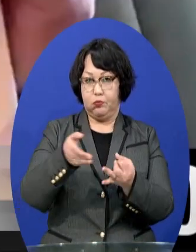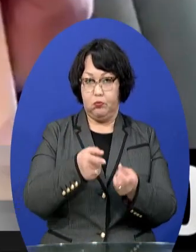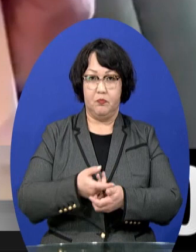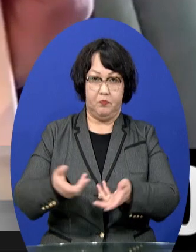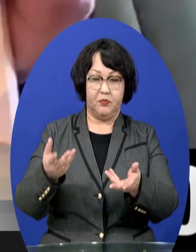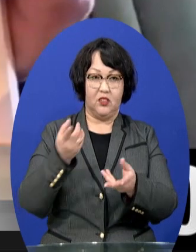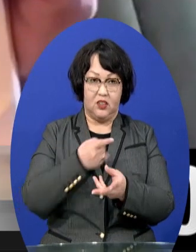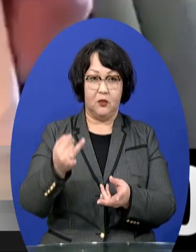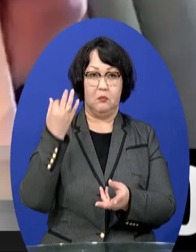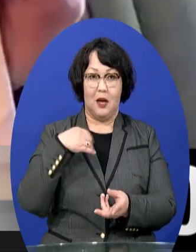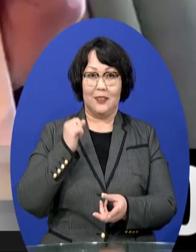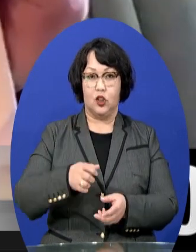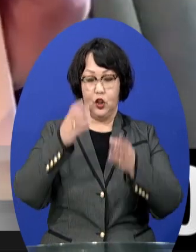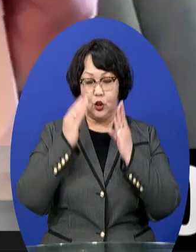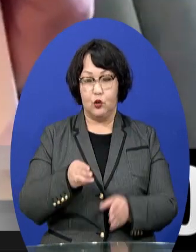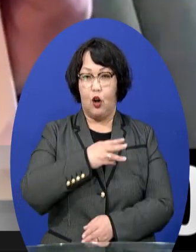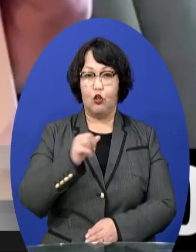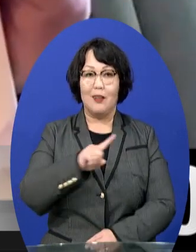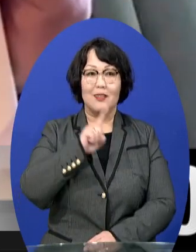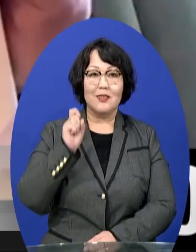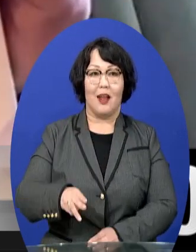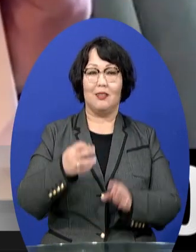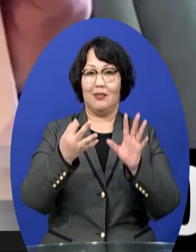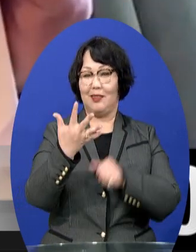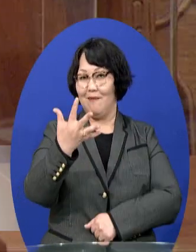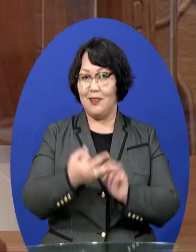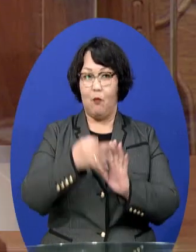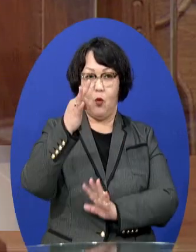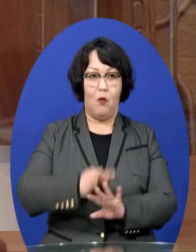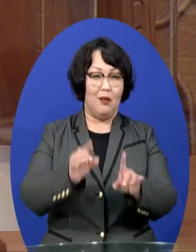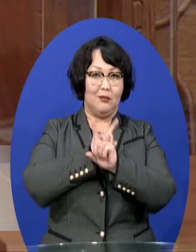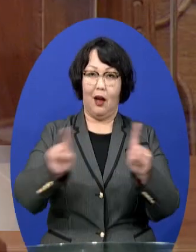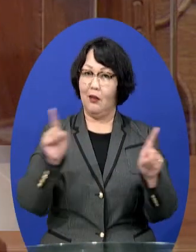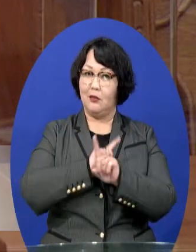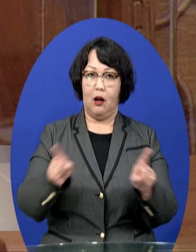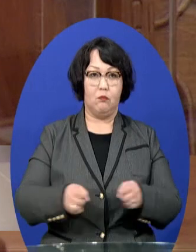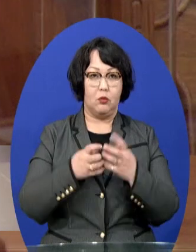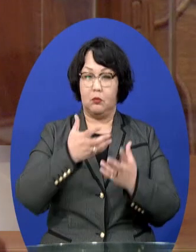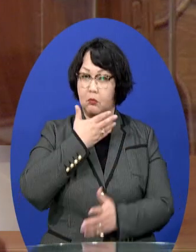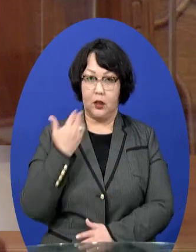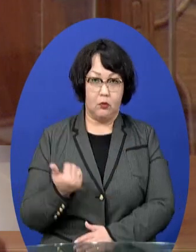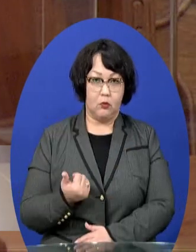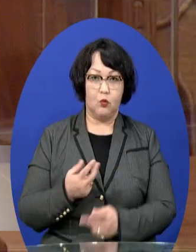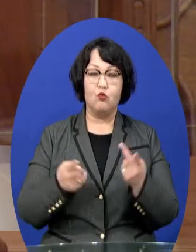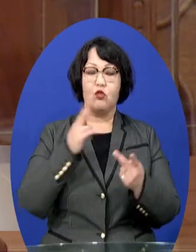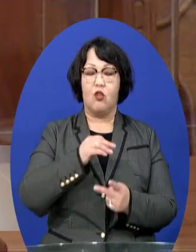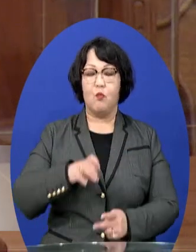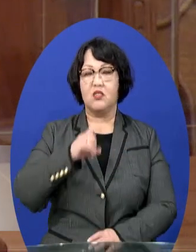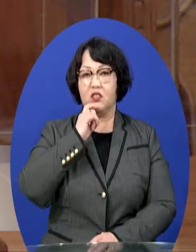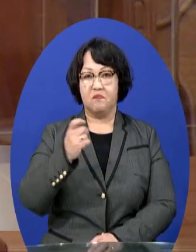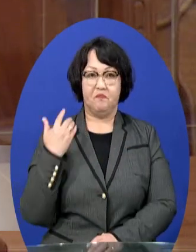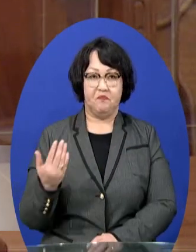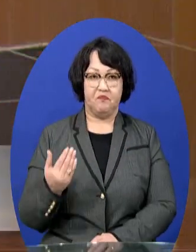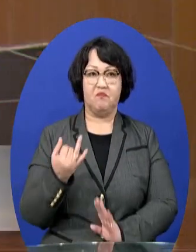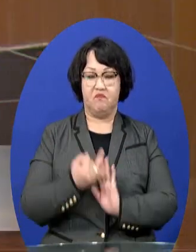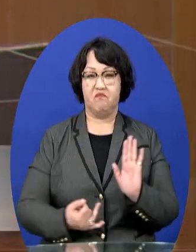тухайн тогтоолын заалтуудын 58% нь хэрэгжээгүй гэсэн тайлбарыг үндэсний комиссийн өгөөд байна. За цаашид хүний эрхийг хангахад